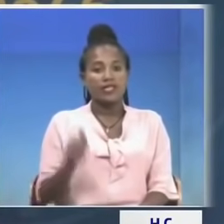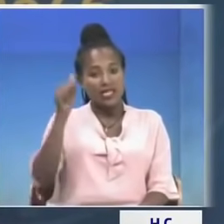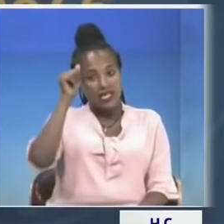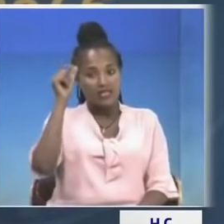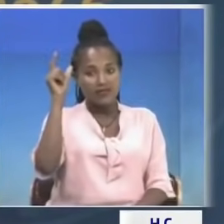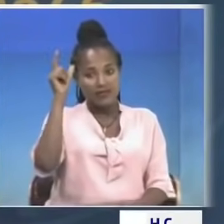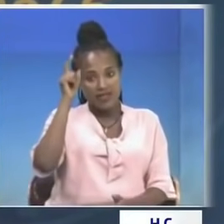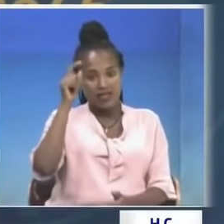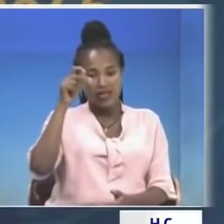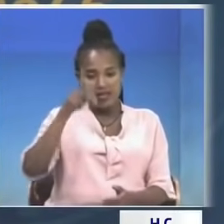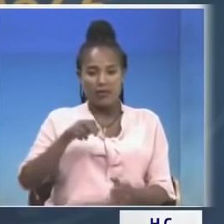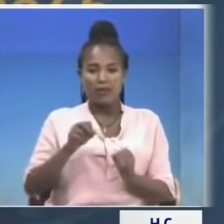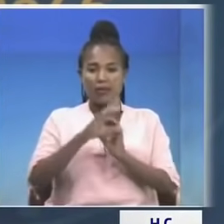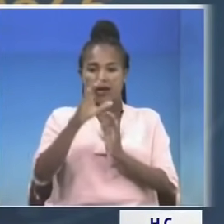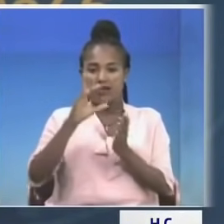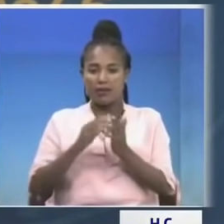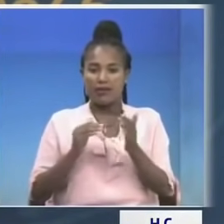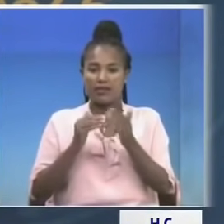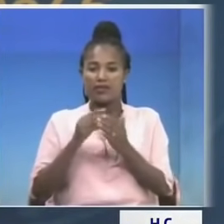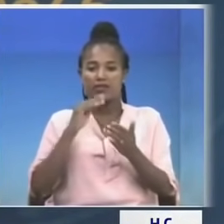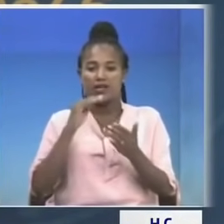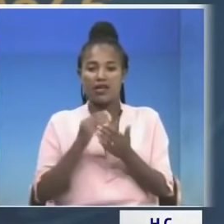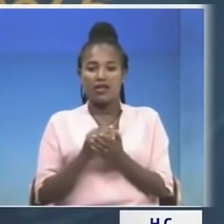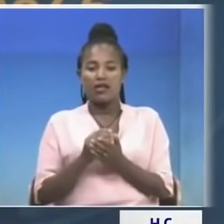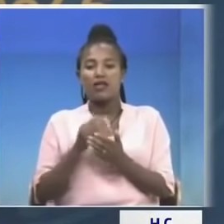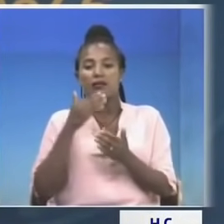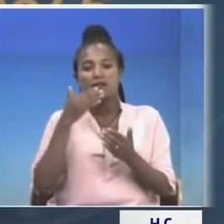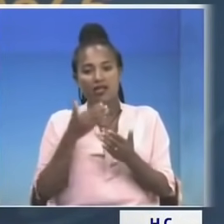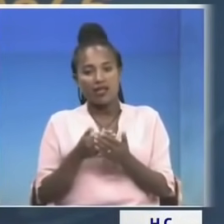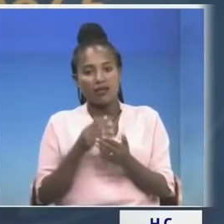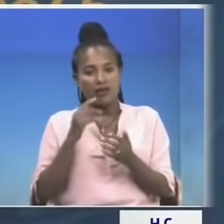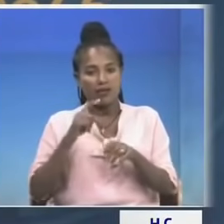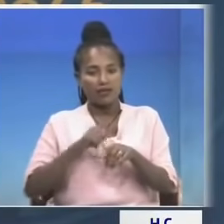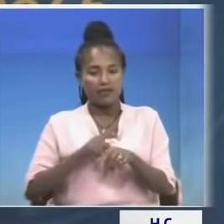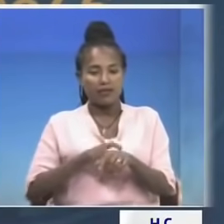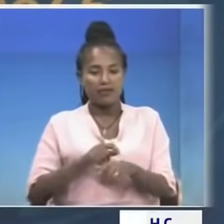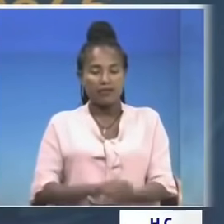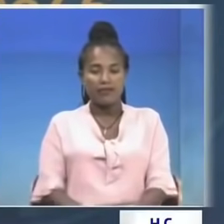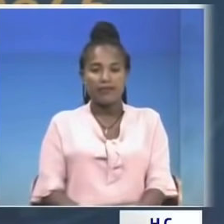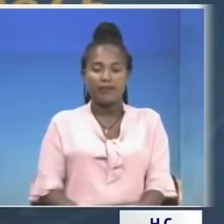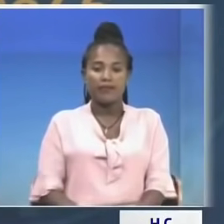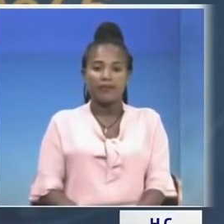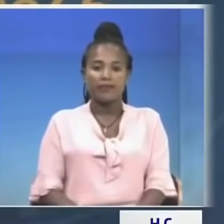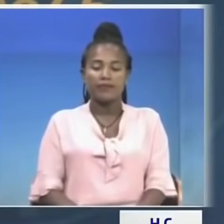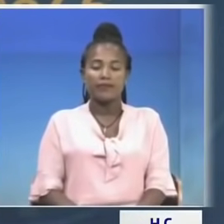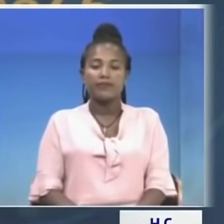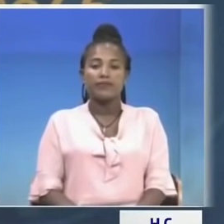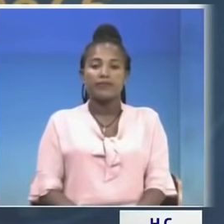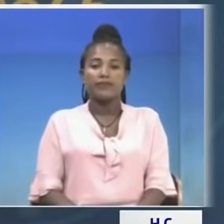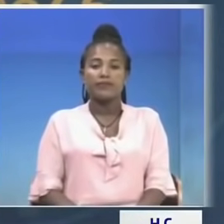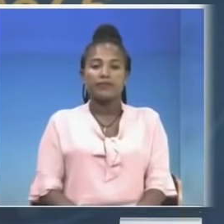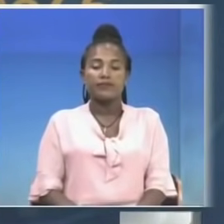ፈጠነ ከደብረ ብርሃን ከተማ ላደረስከን መረጃ ከልብ አመሰግናለሁ። መልካም ጊዜ እመኛለሁ። አመሰግናለሁ።